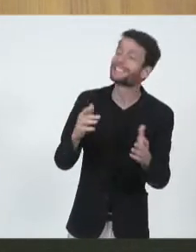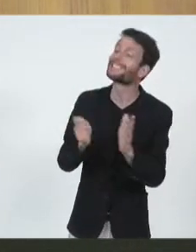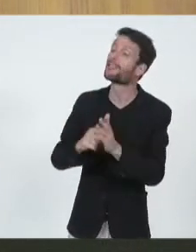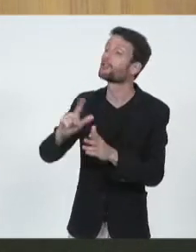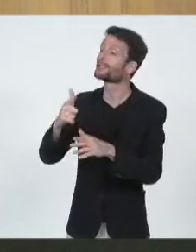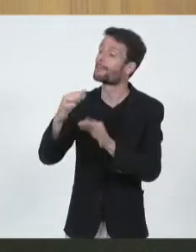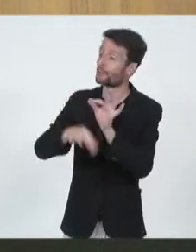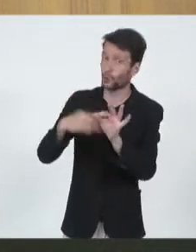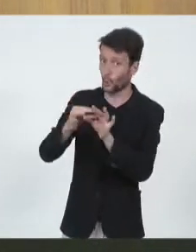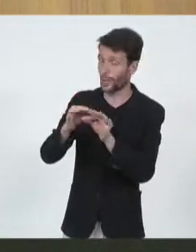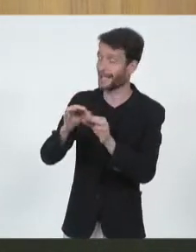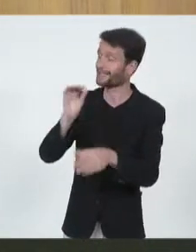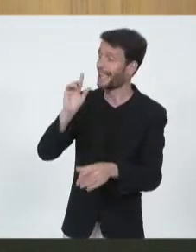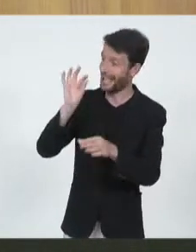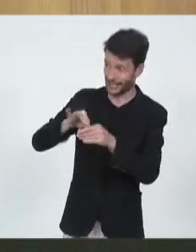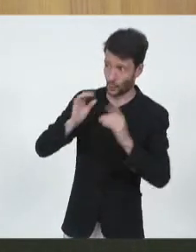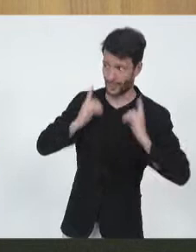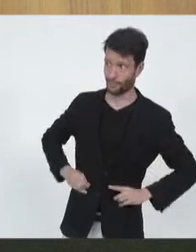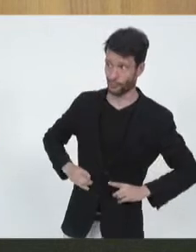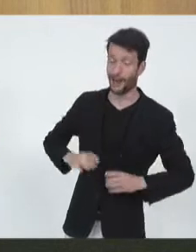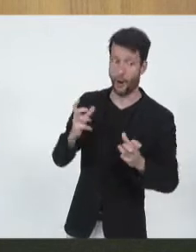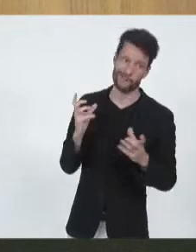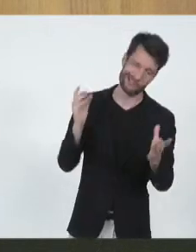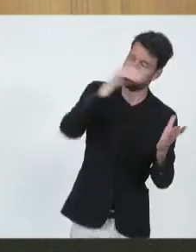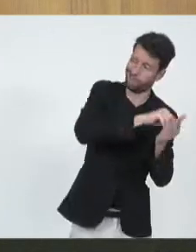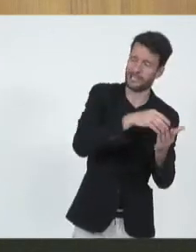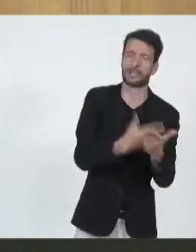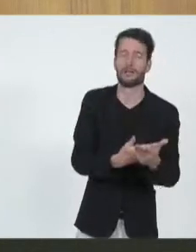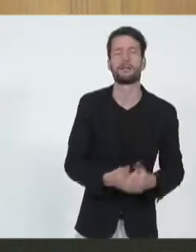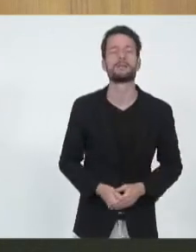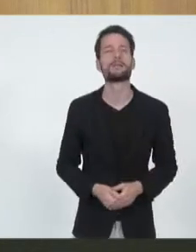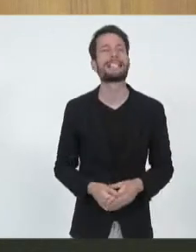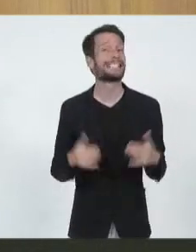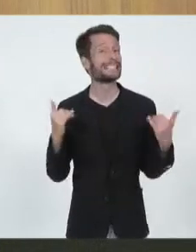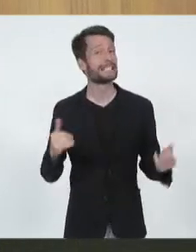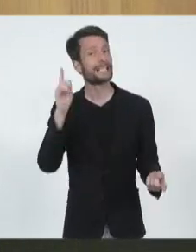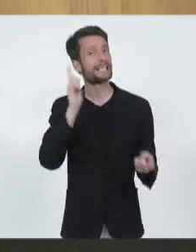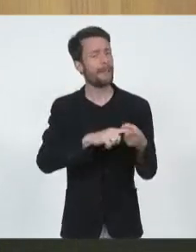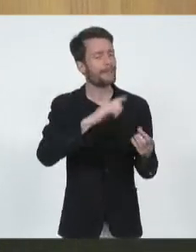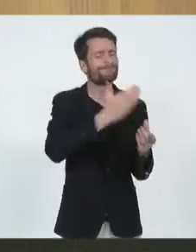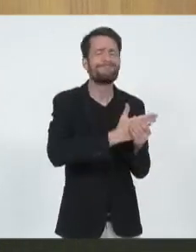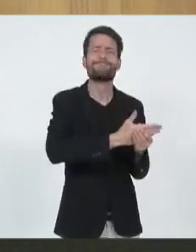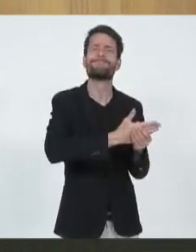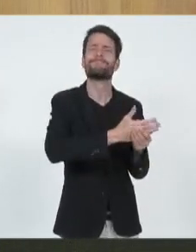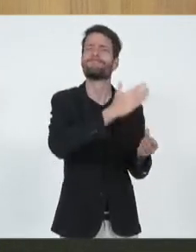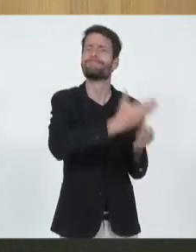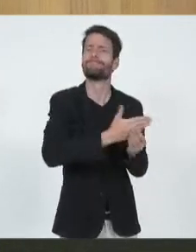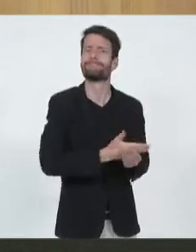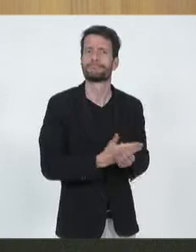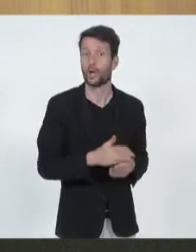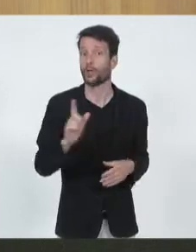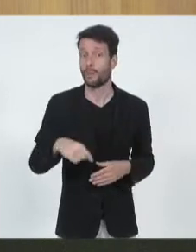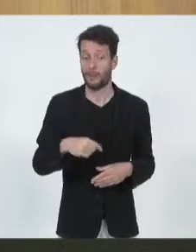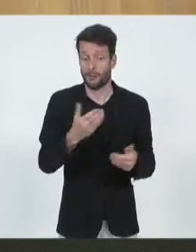législatives. Je vous rappelle ici qu'en tant que garant de l'institution, en termes de délibération, nous avons effectivement un envoi le 3